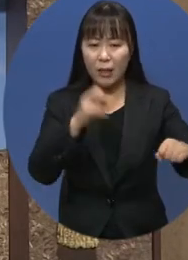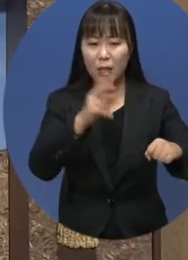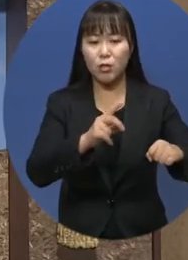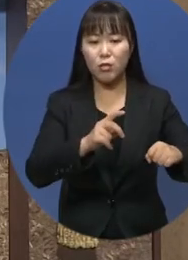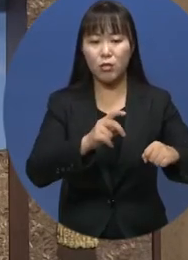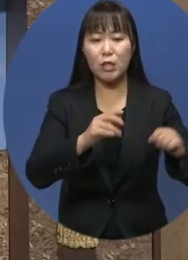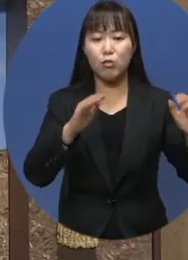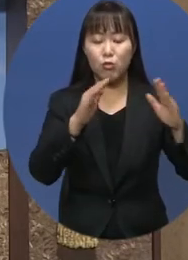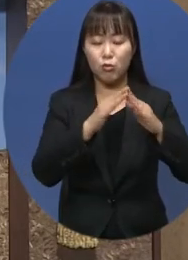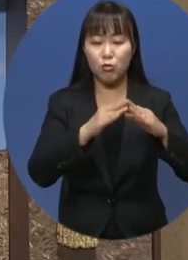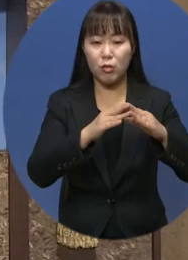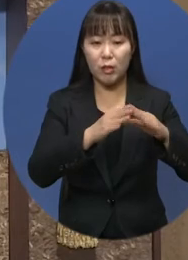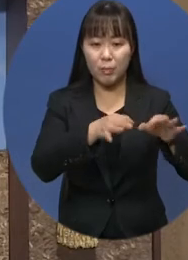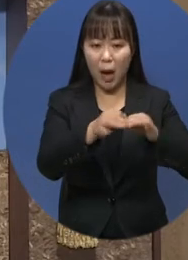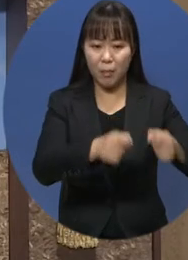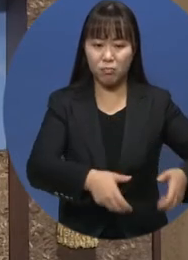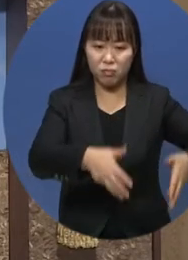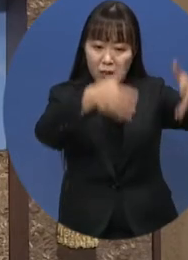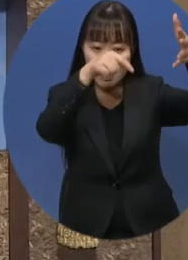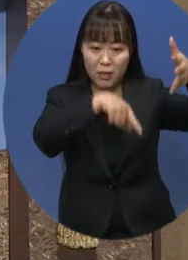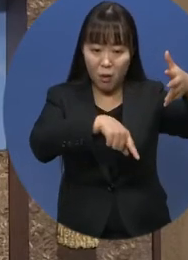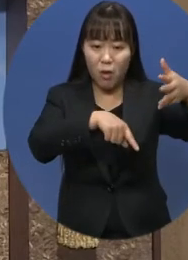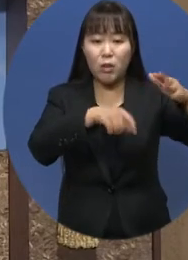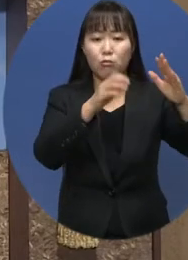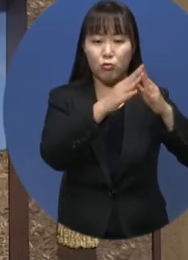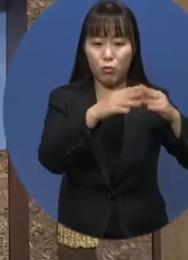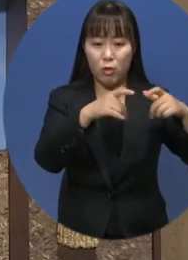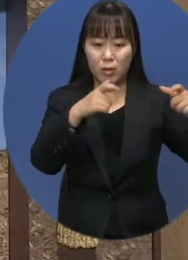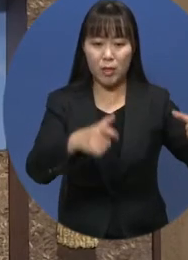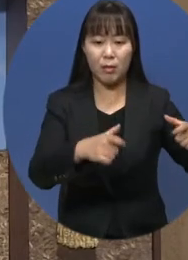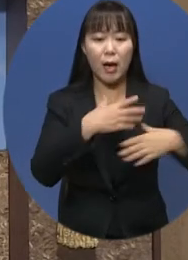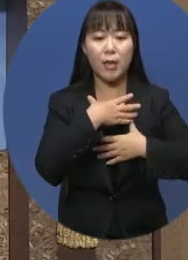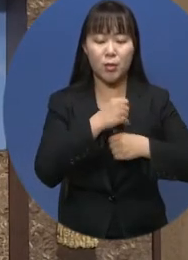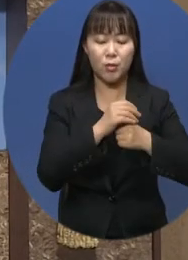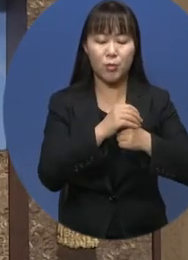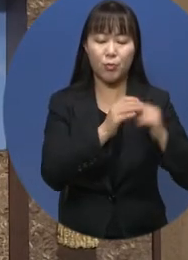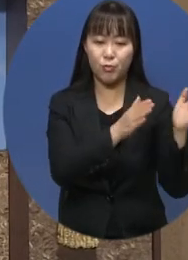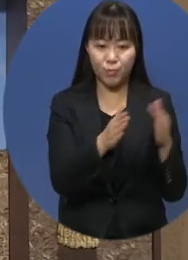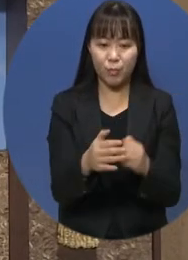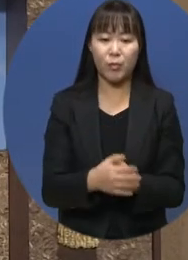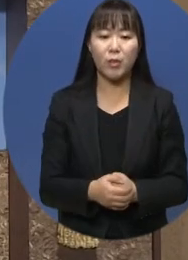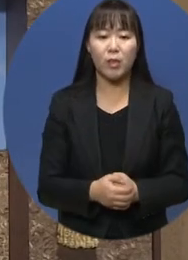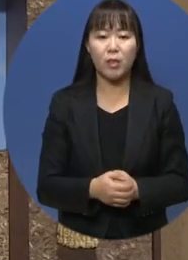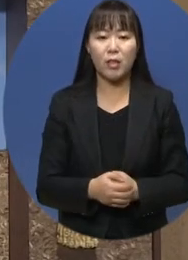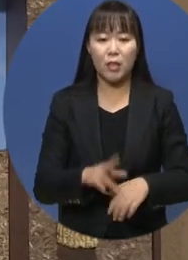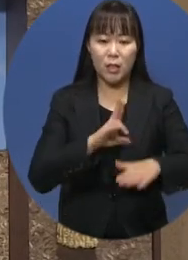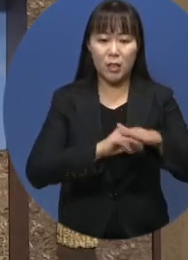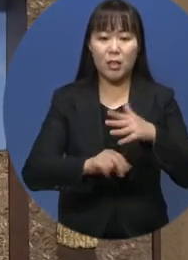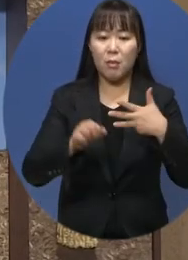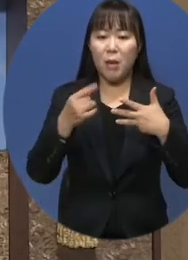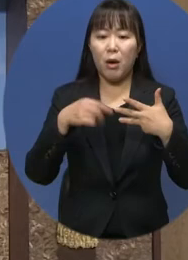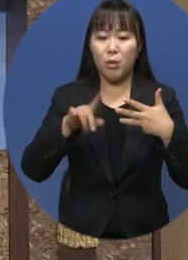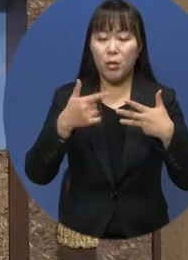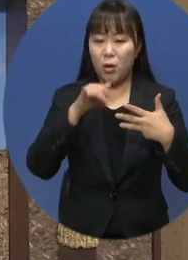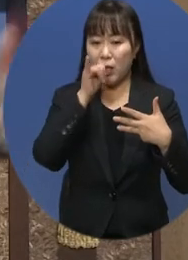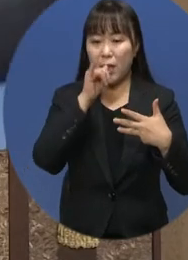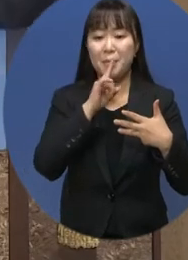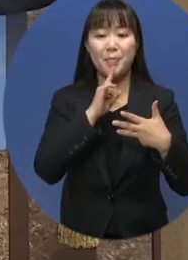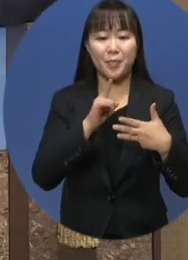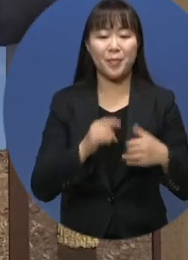주상욱과 개발을 하면서 여기에 주거지역을 안정적으로 만들어요 예 그리고 아까 지하철 8호선 들어온다고